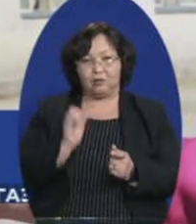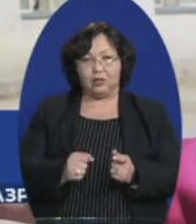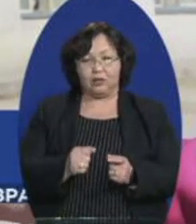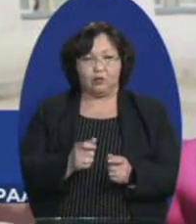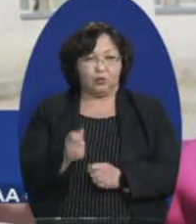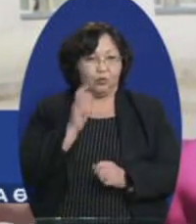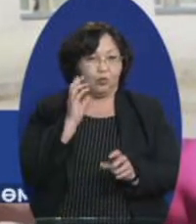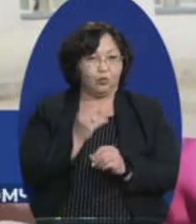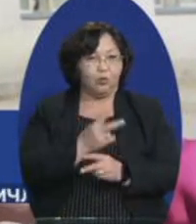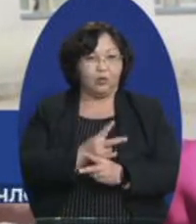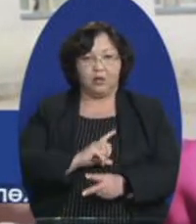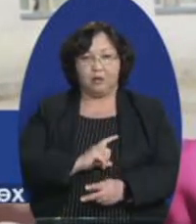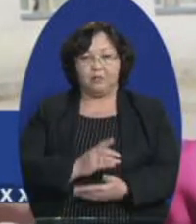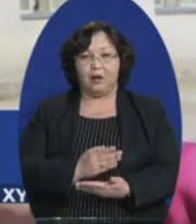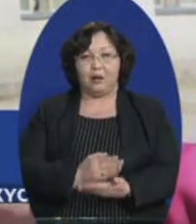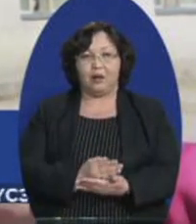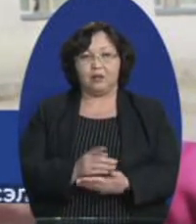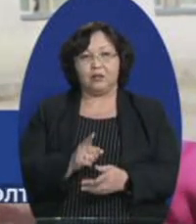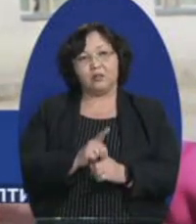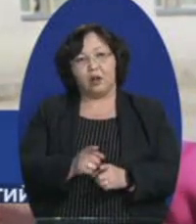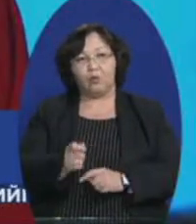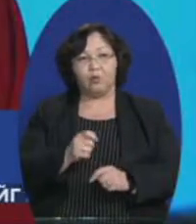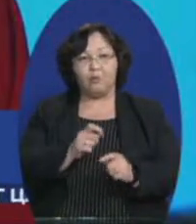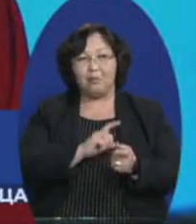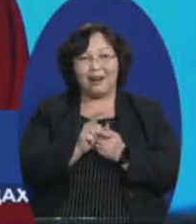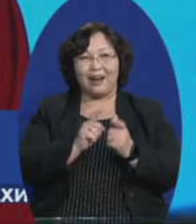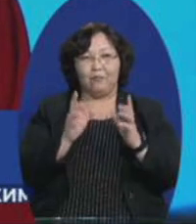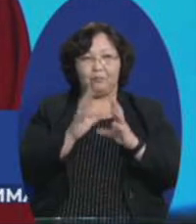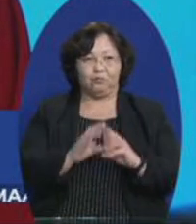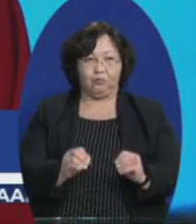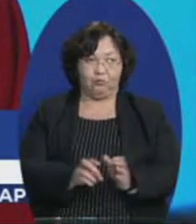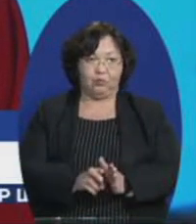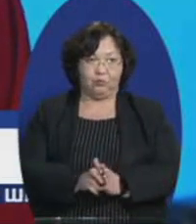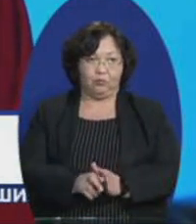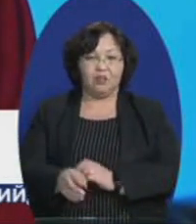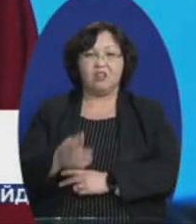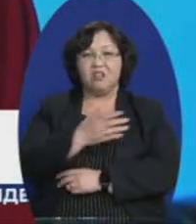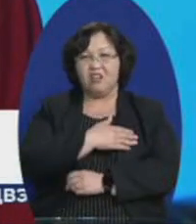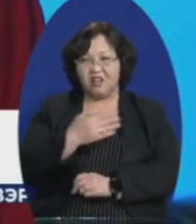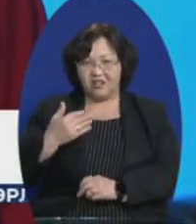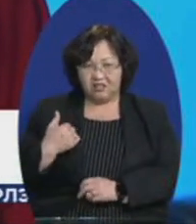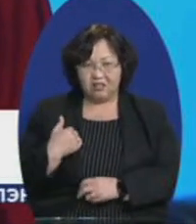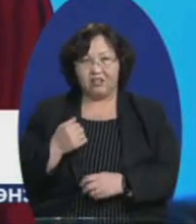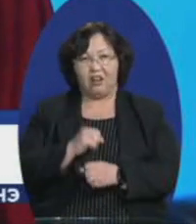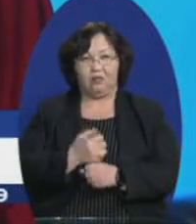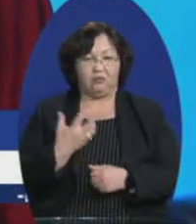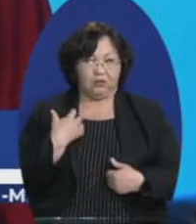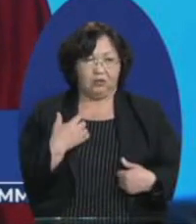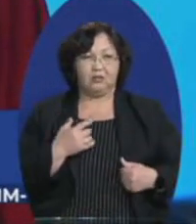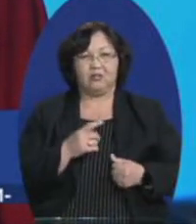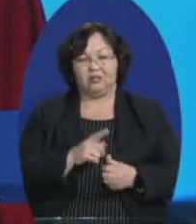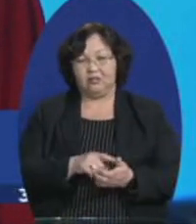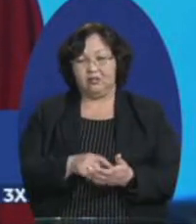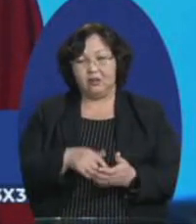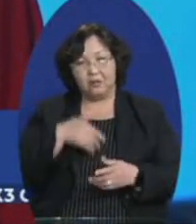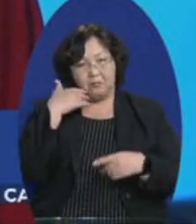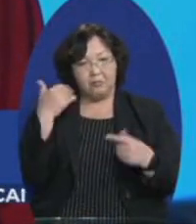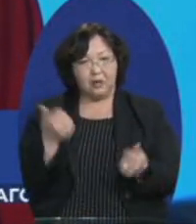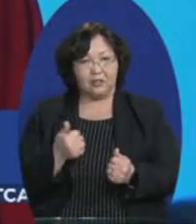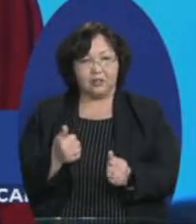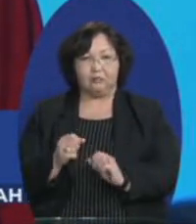Энийхээ дагуу энүүгээ хийгээд явбал бол маргаан бол багасх юм. Эзэмжүүлэхгүй болохгүй нэ. Одоо ингээд бэлчээрийн бүлэг бий болох, малчтын бүлэг бий